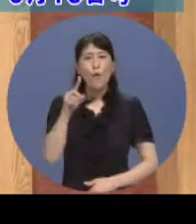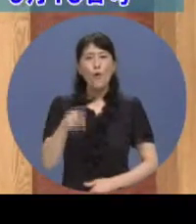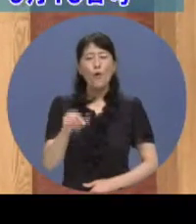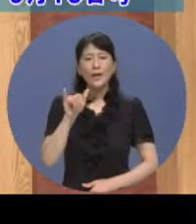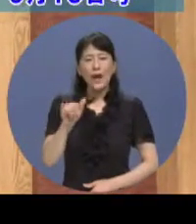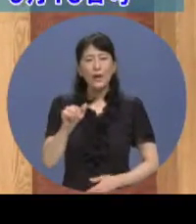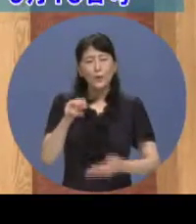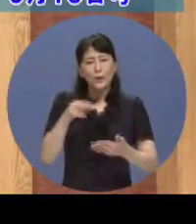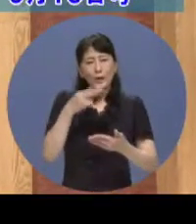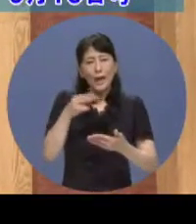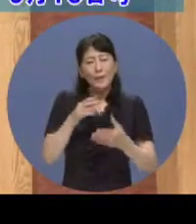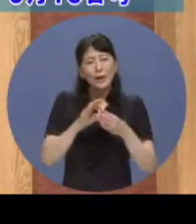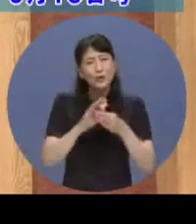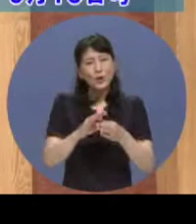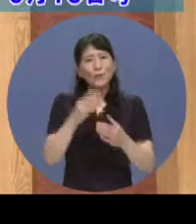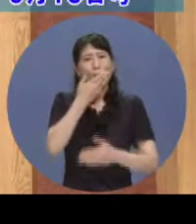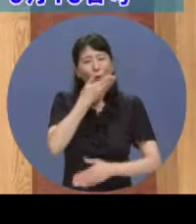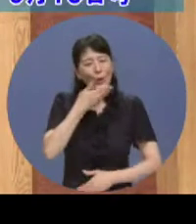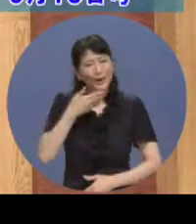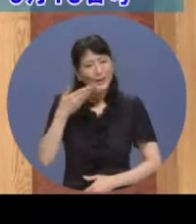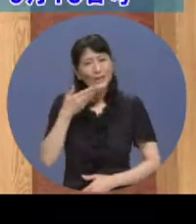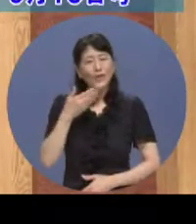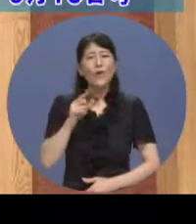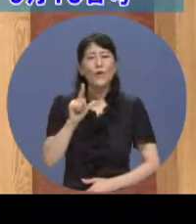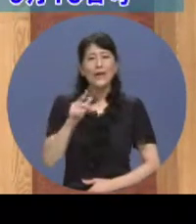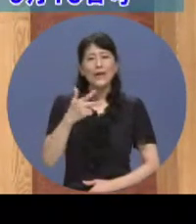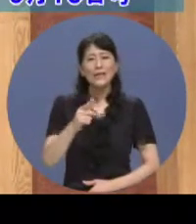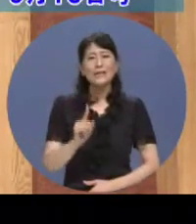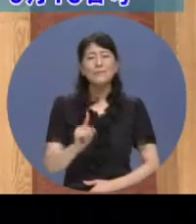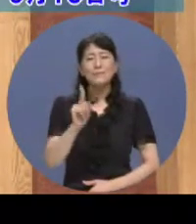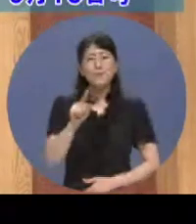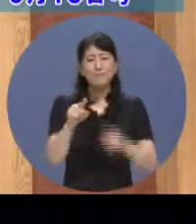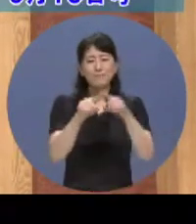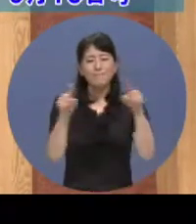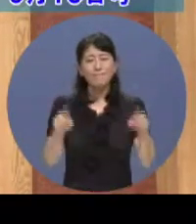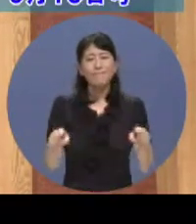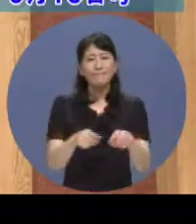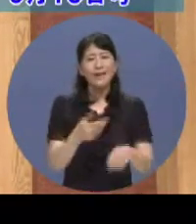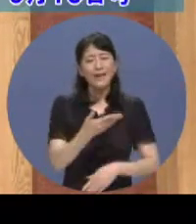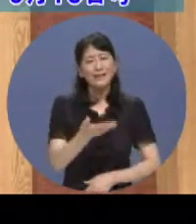ーヤ料理を食べ続けても飽きないというゴーヤレシピが配布され、